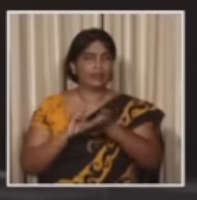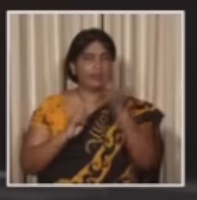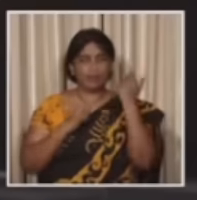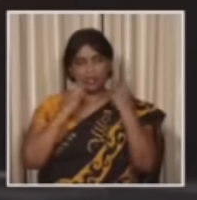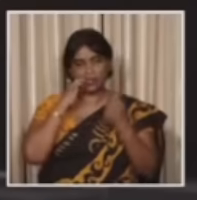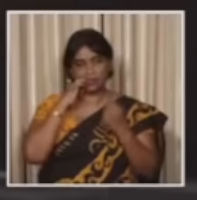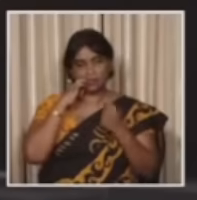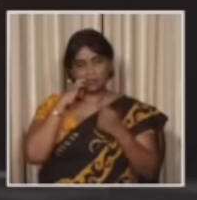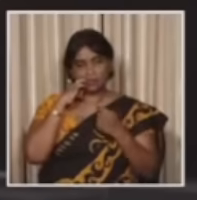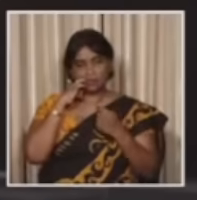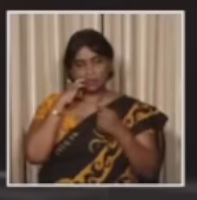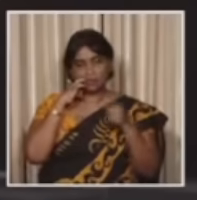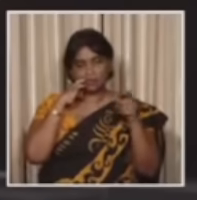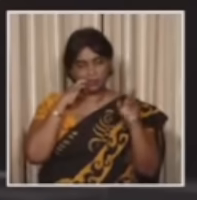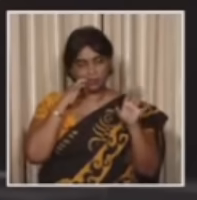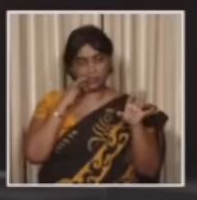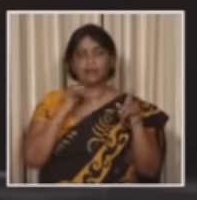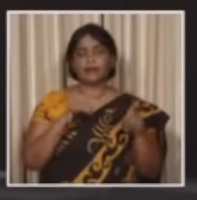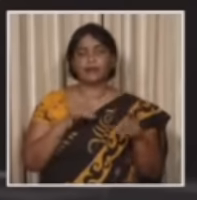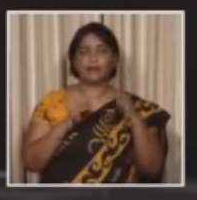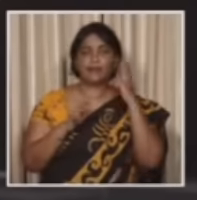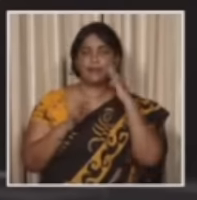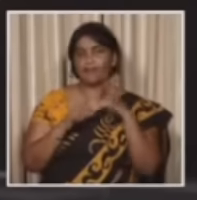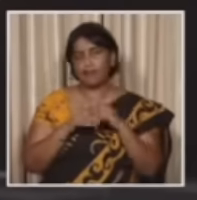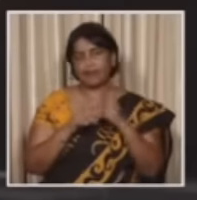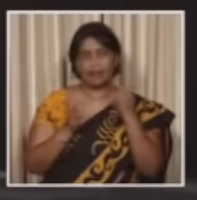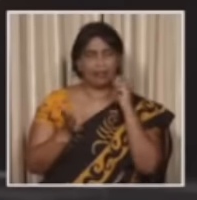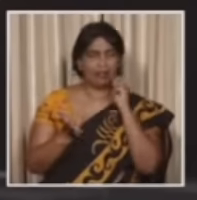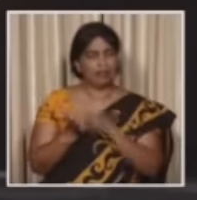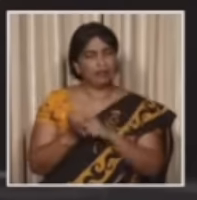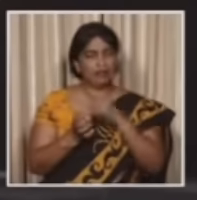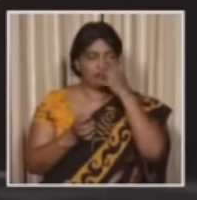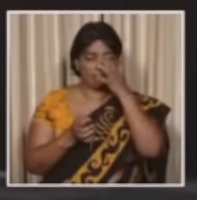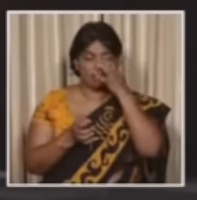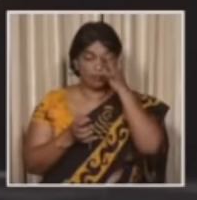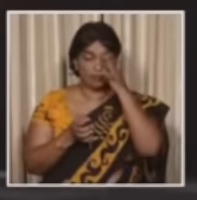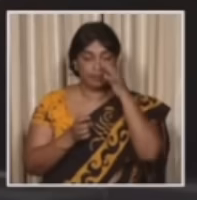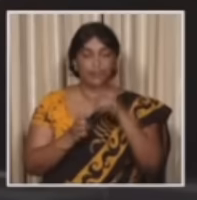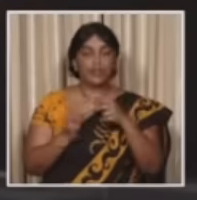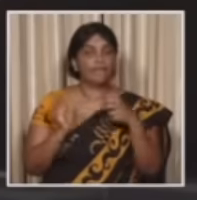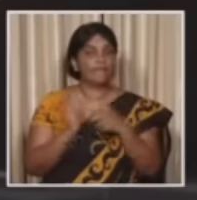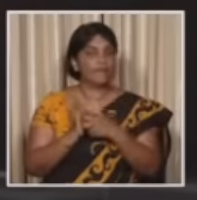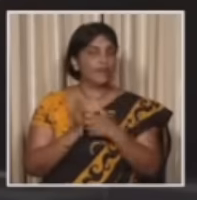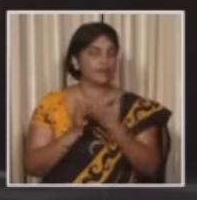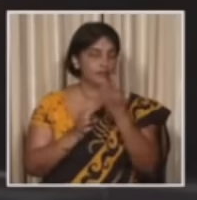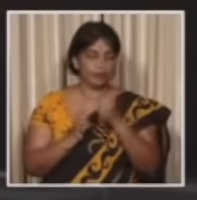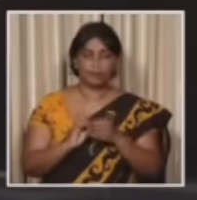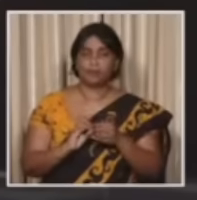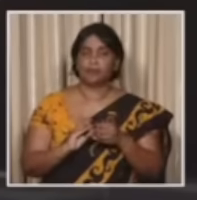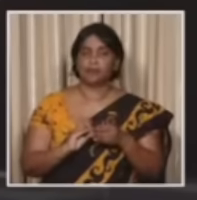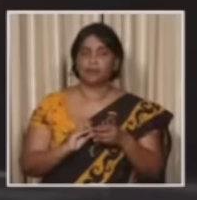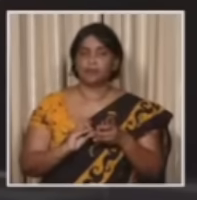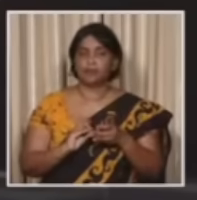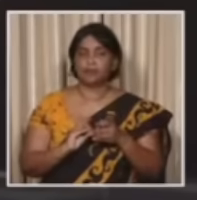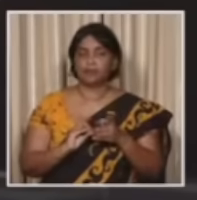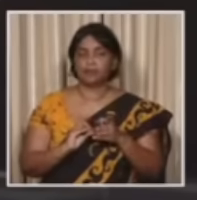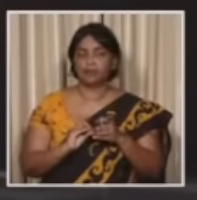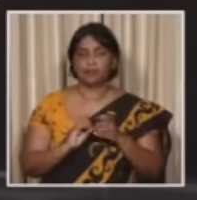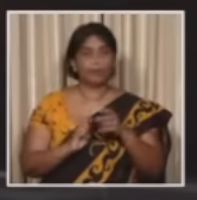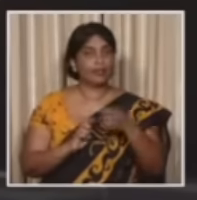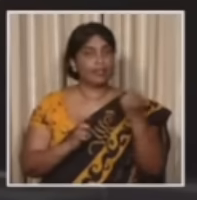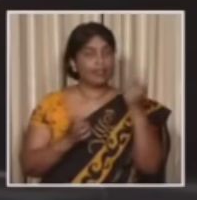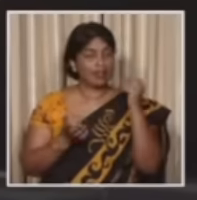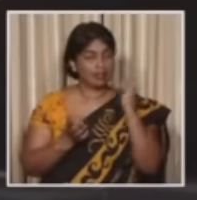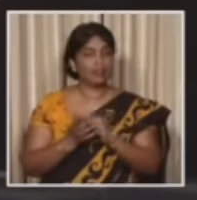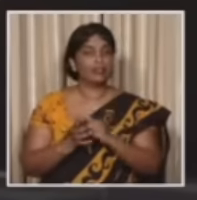ඉස්සලත් එයාගේ බිරිඳ හරි ගර්ල් ෆ්‍රෙන්ඩ් හරි වීසා එක අරගෙන තියෙනවා දැන් එදා ඇවිල්ලා